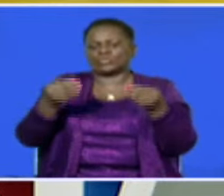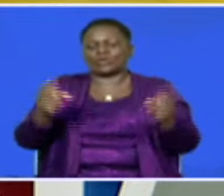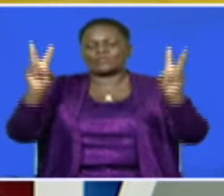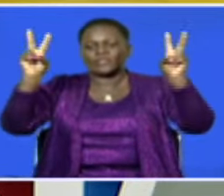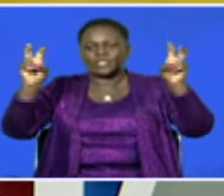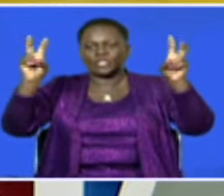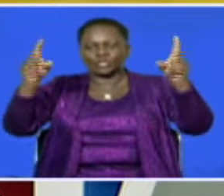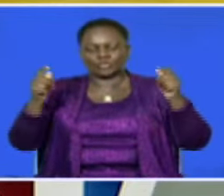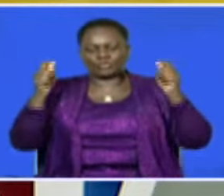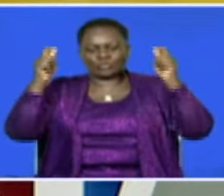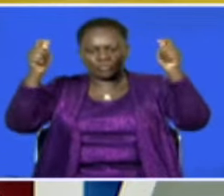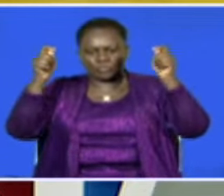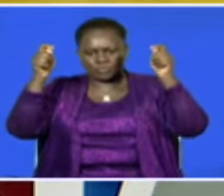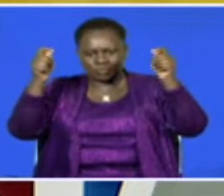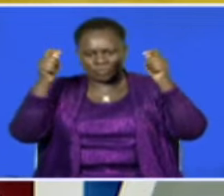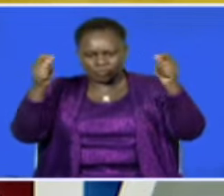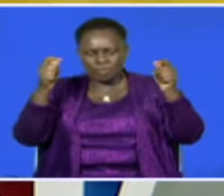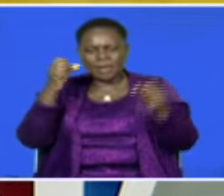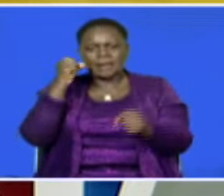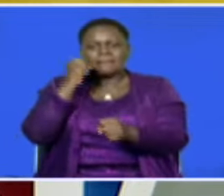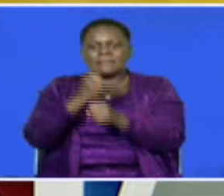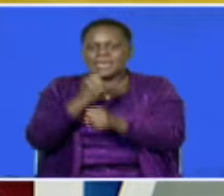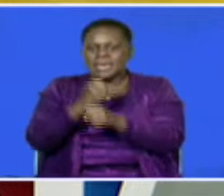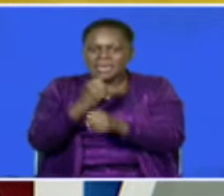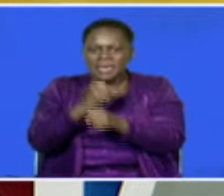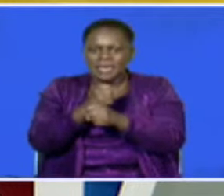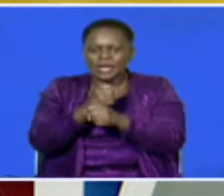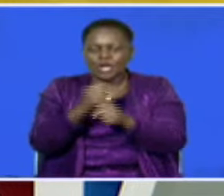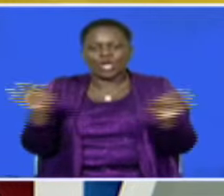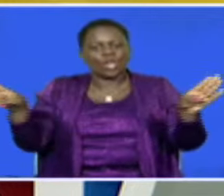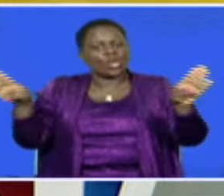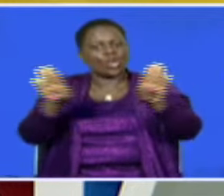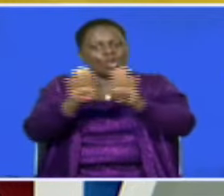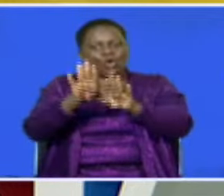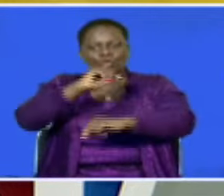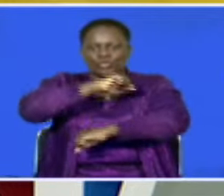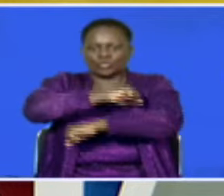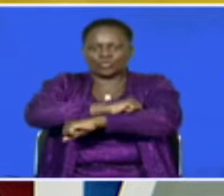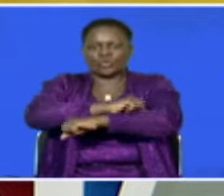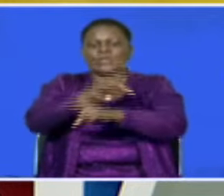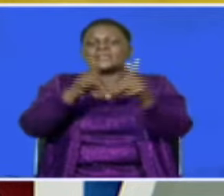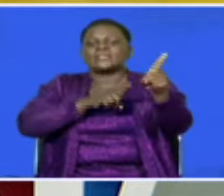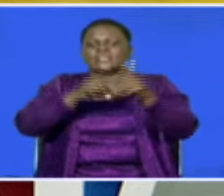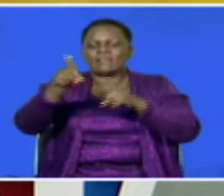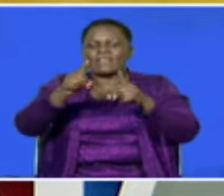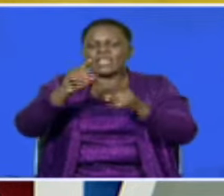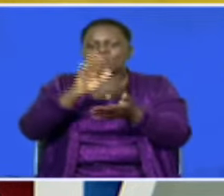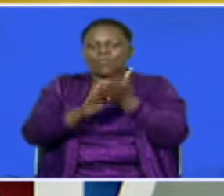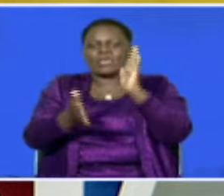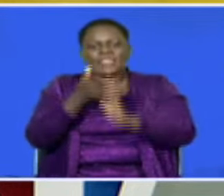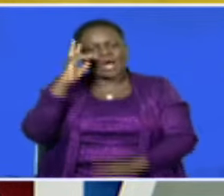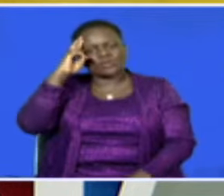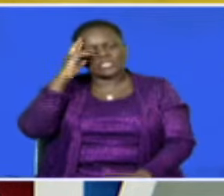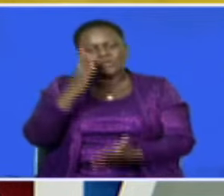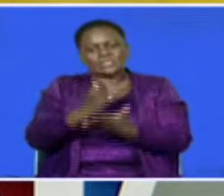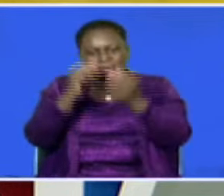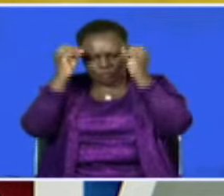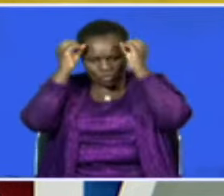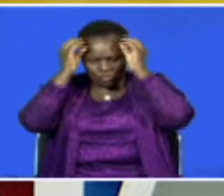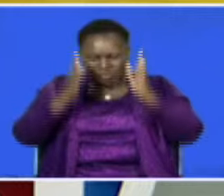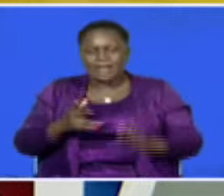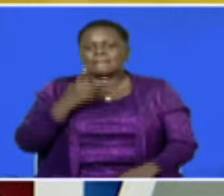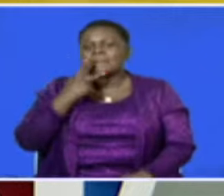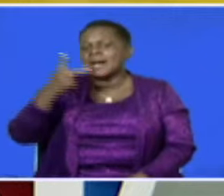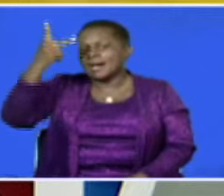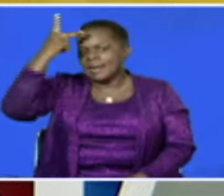la mgomo wa walimu, jambo ambalo limesababisha kufungwa kwa shule na kusafiri bila sababu kwa baadhi ya wanafunzi.